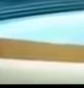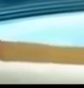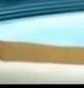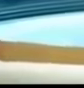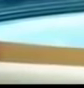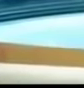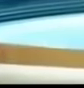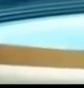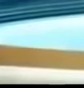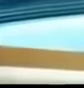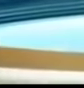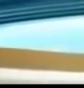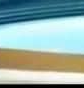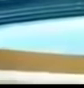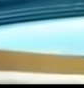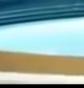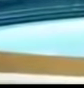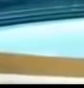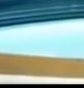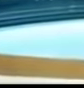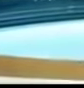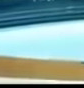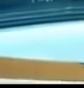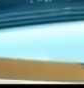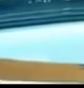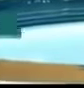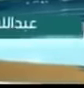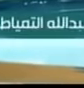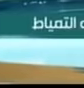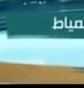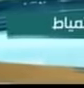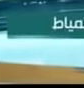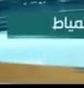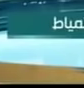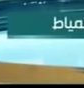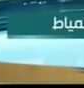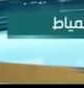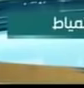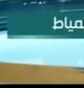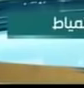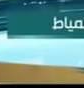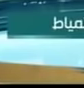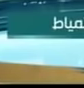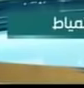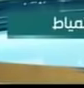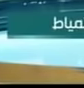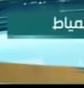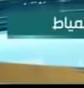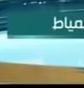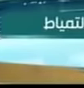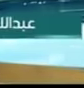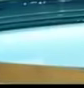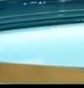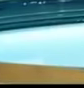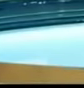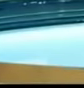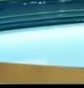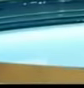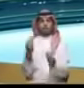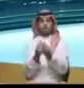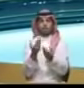السلام عليكم ورحمه الله، اهلا بكم مشاهدينا الكرام الى نشره الاخبار الرئيسه من قناه السعوديه، احييكم انا عبد الله التميمي. وتحيه لكم مني انا منى عبد الرحمن